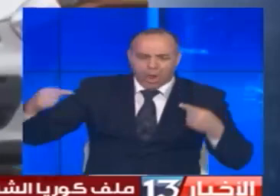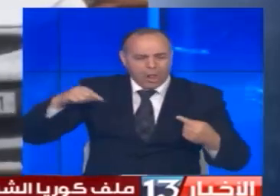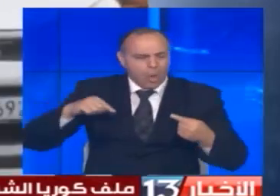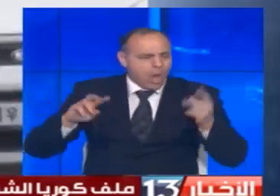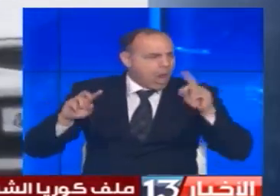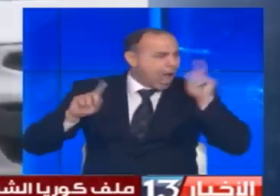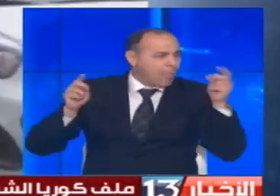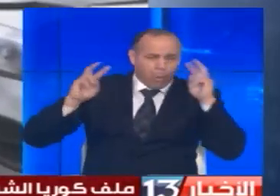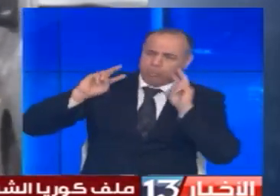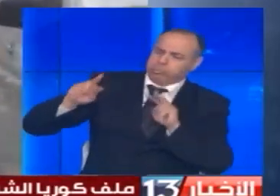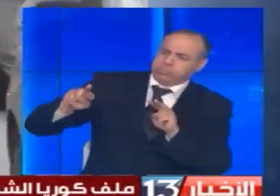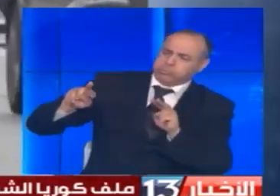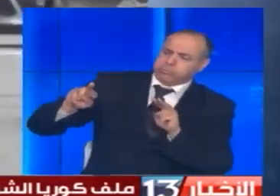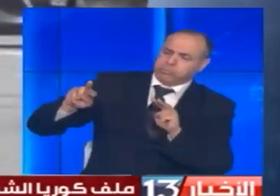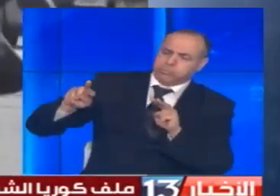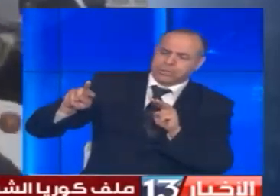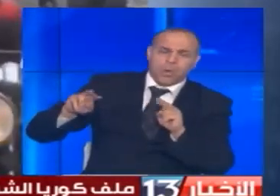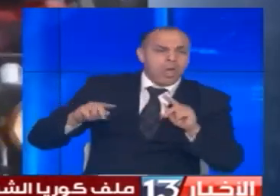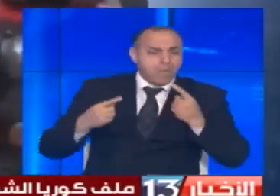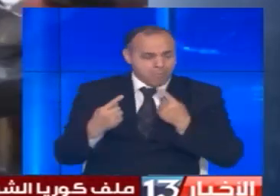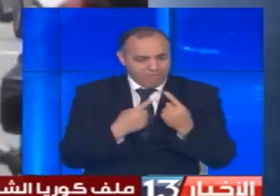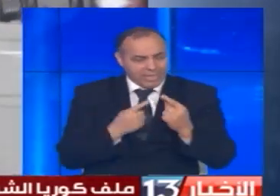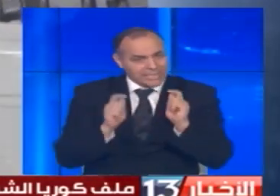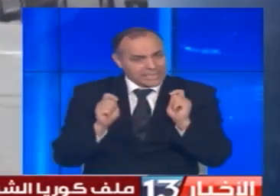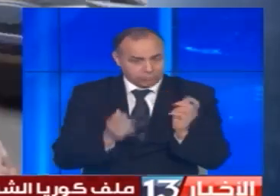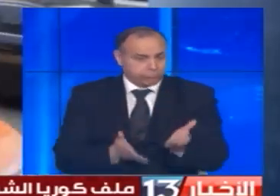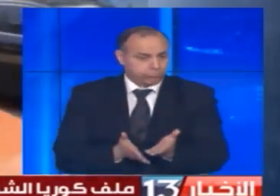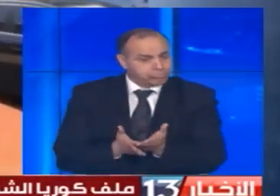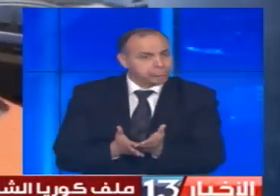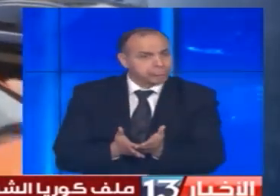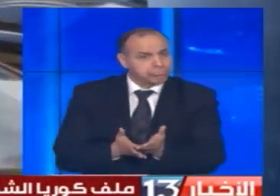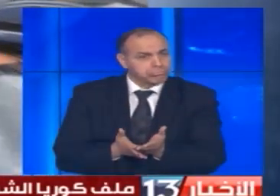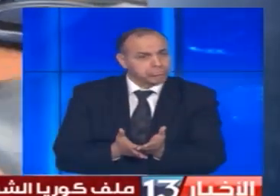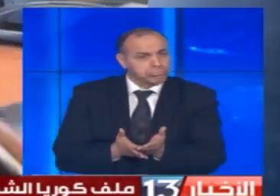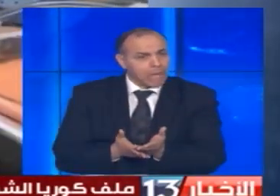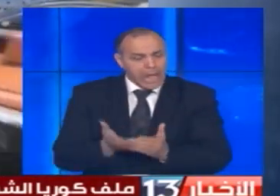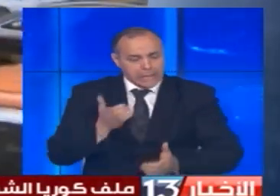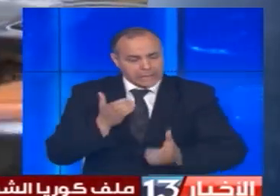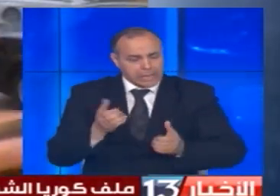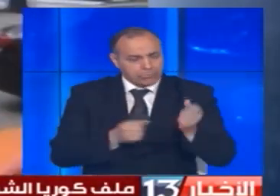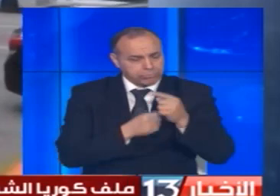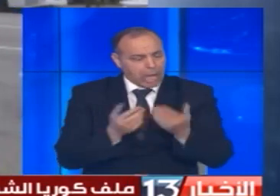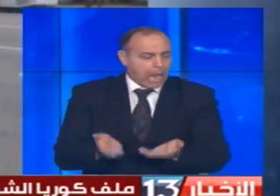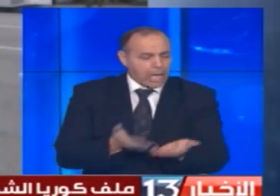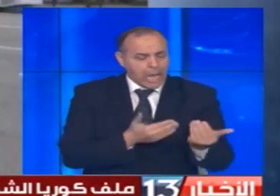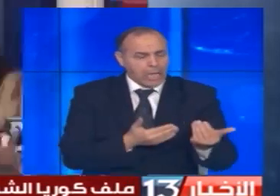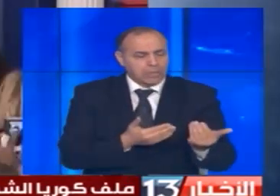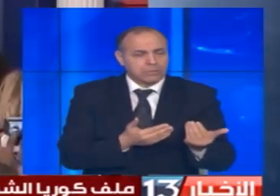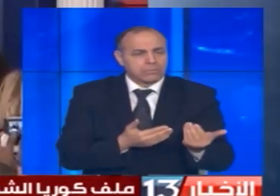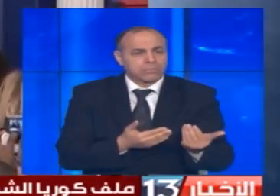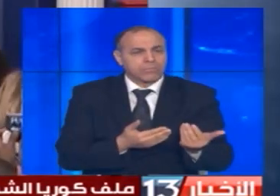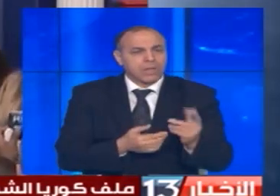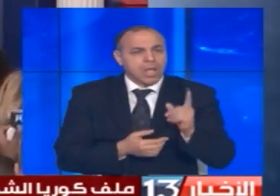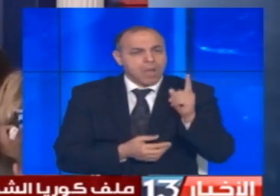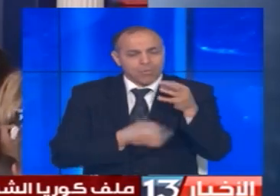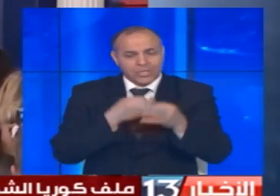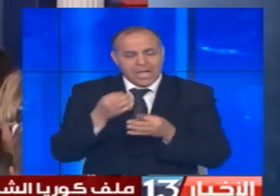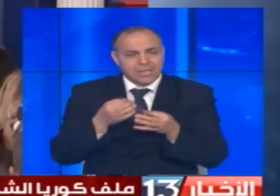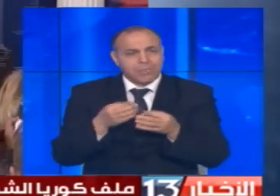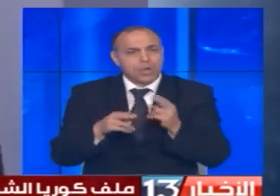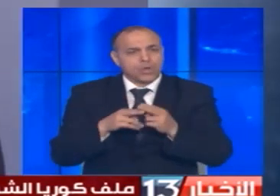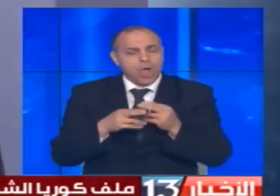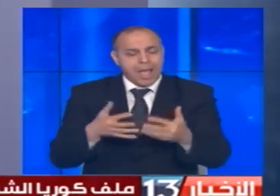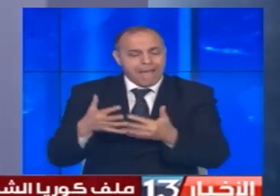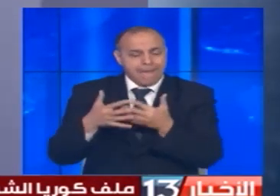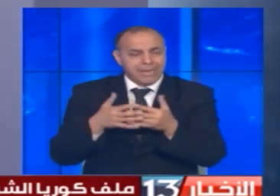الناس، ويبدأ مفاوضات دبلوماسية لنزع سلاح بيونغ يانغ النووي. المتحدثة باسم